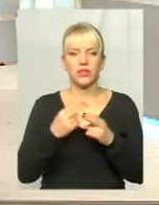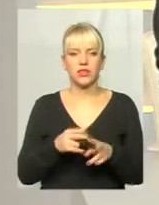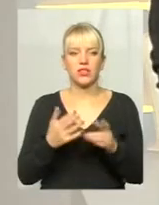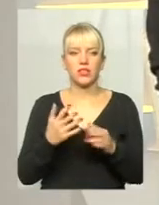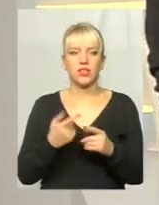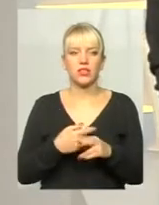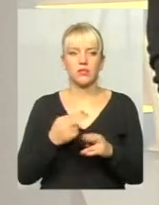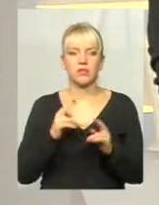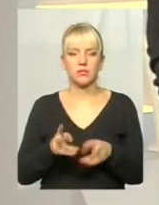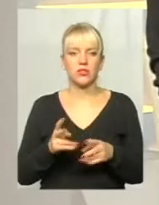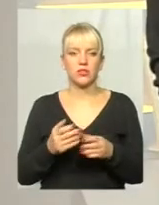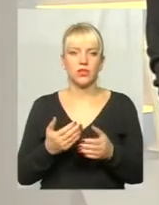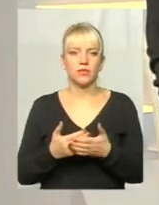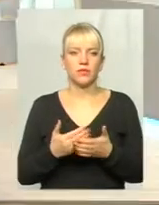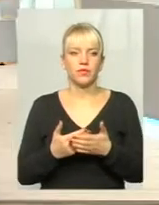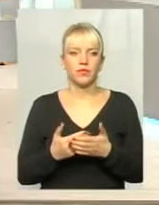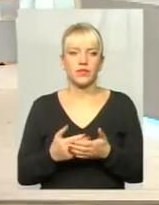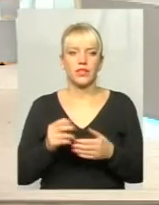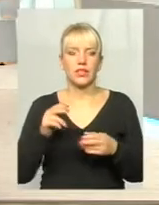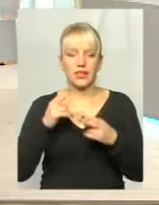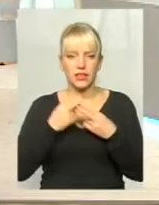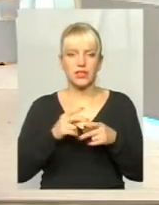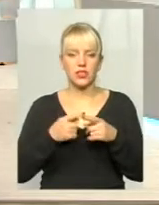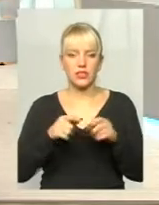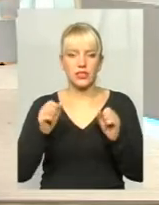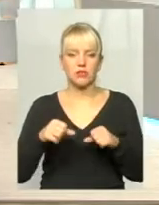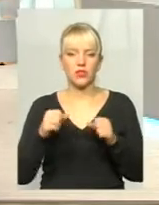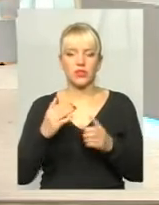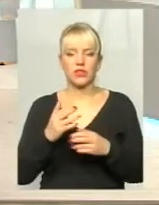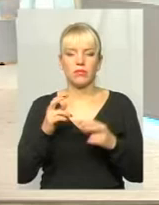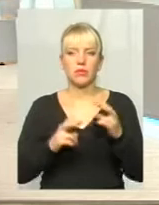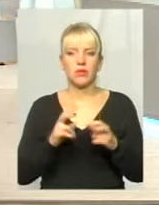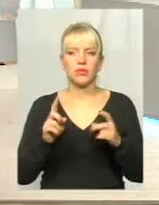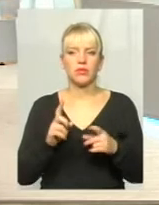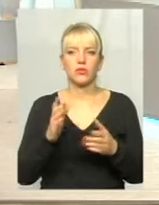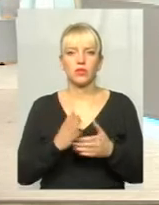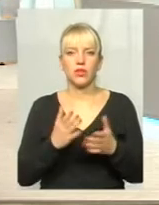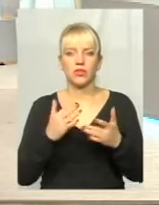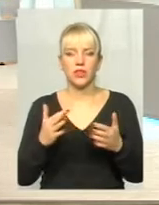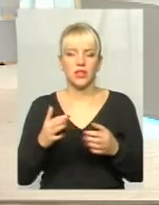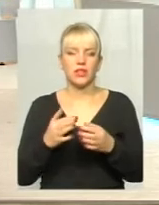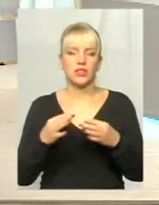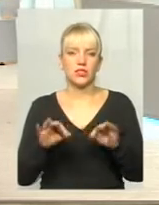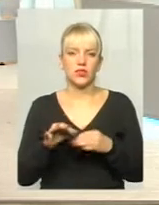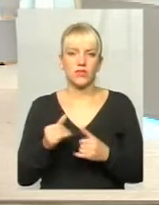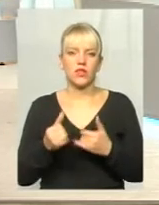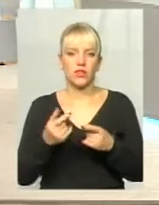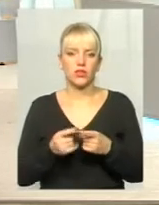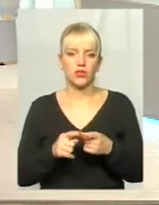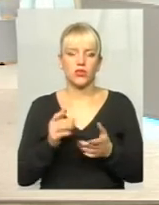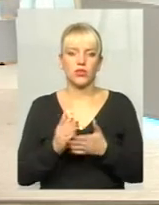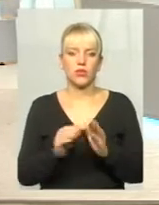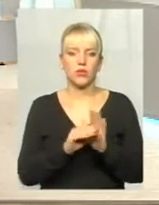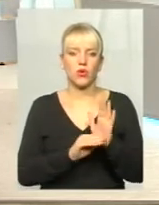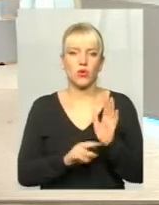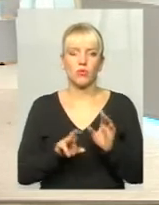це безпечно? Технічно це все можливо. Технічно це можливо. Є підприємства, які мають відповідні дозволи для цього, є програми